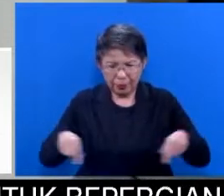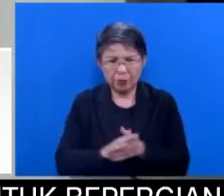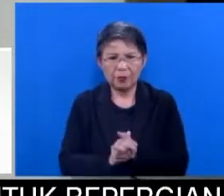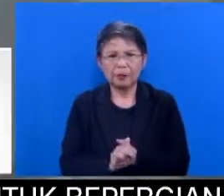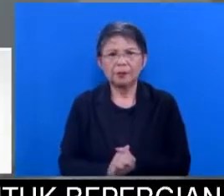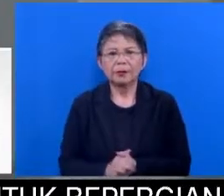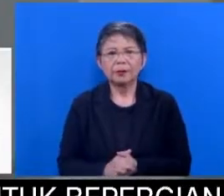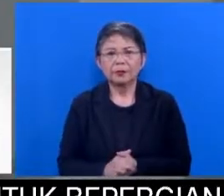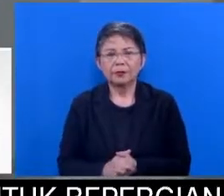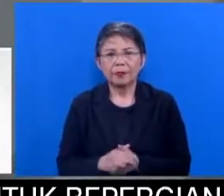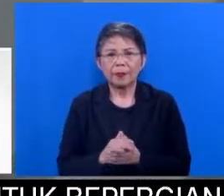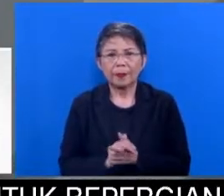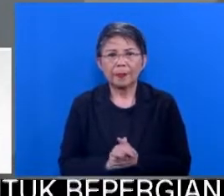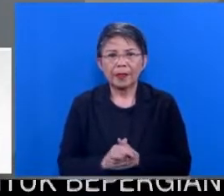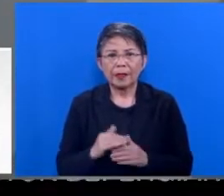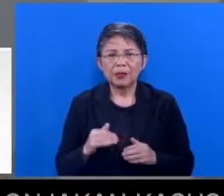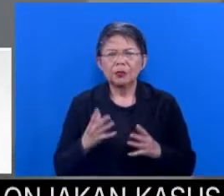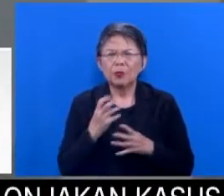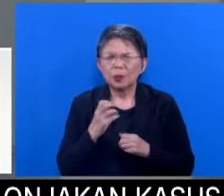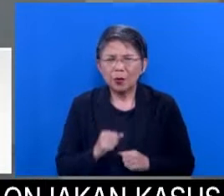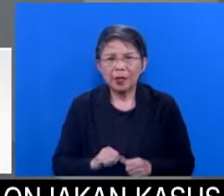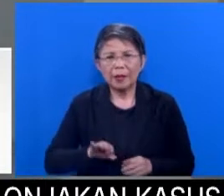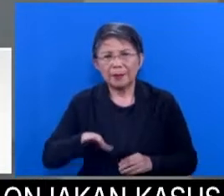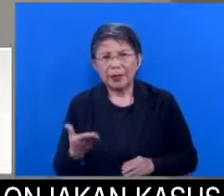selesai. Artinya, tingkat kematian akibat